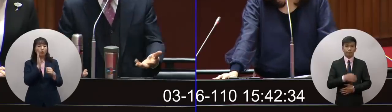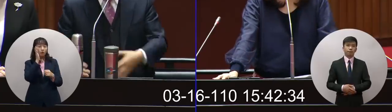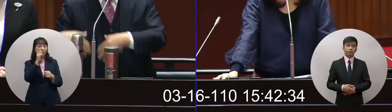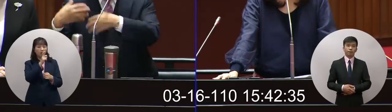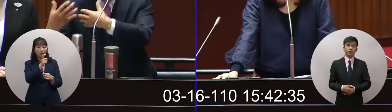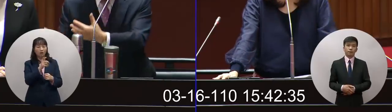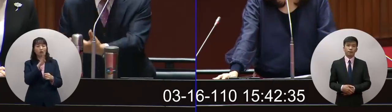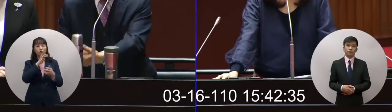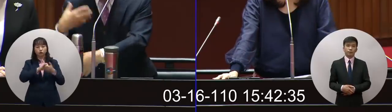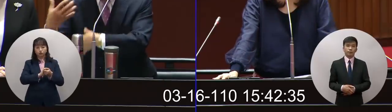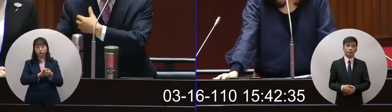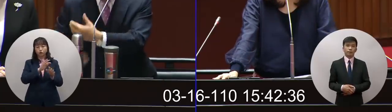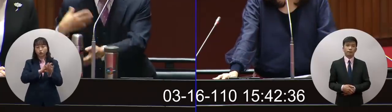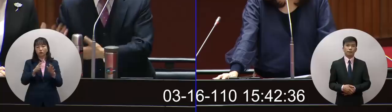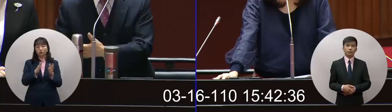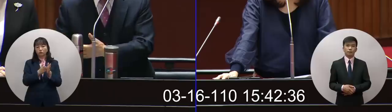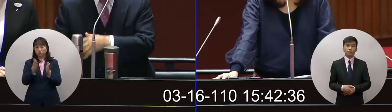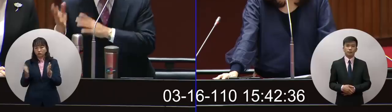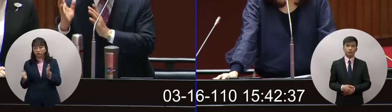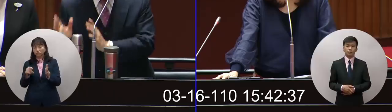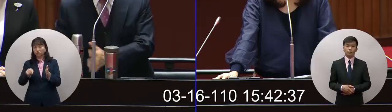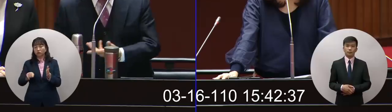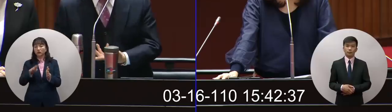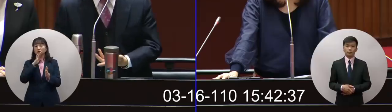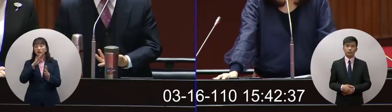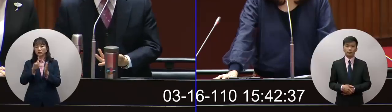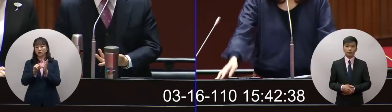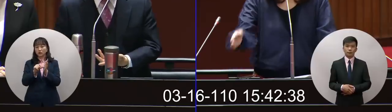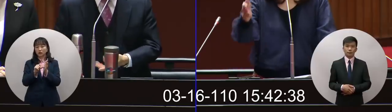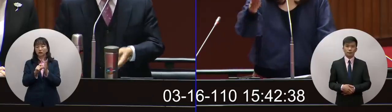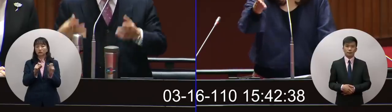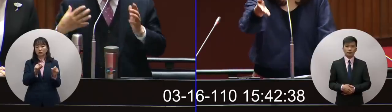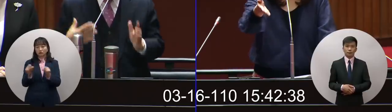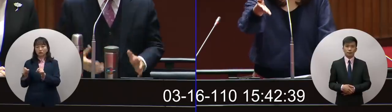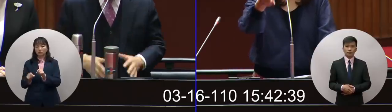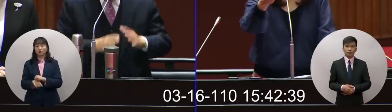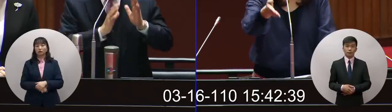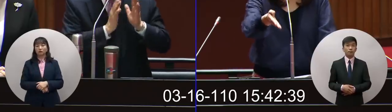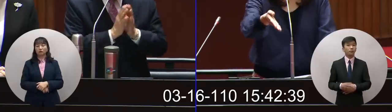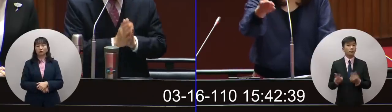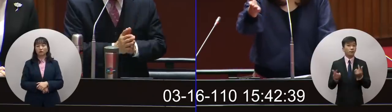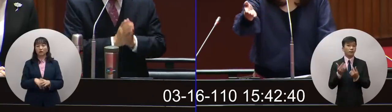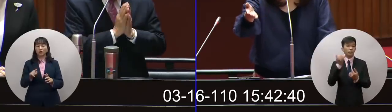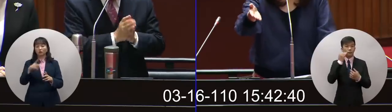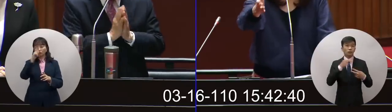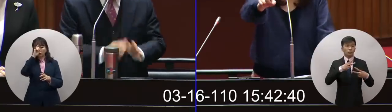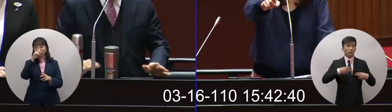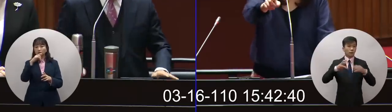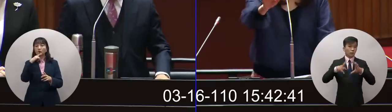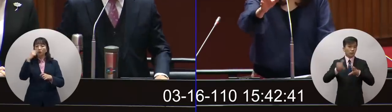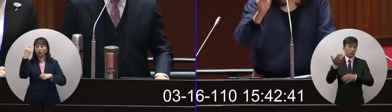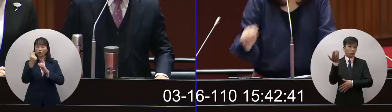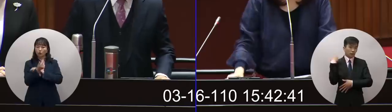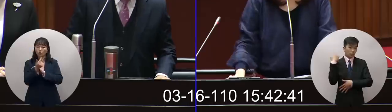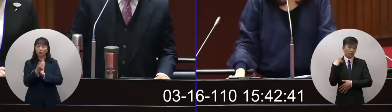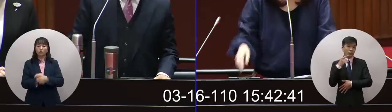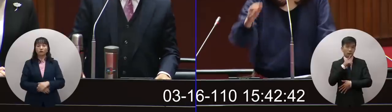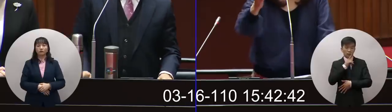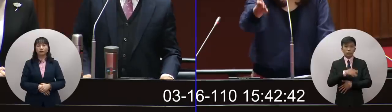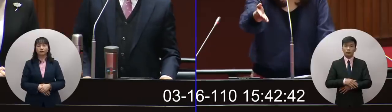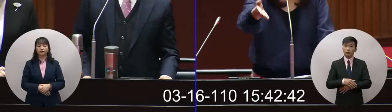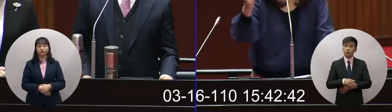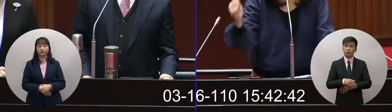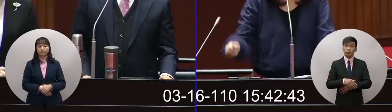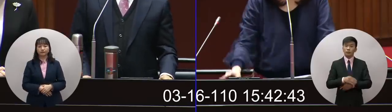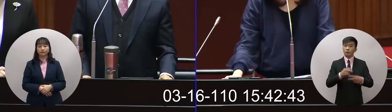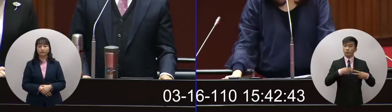必就延缓代替的时间表了嘛。 譬如说，蔡总统日前讲到。院长，蔡总